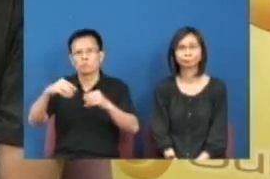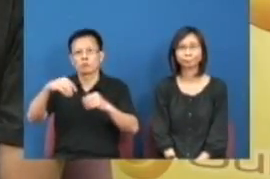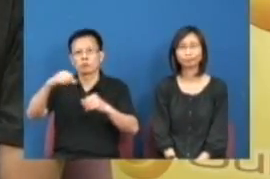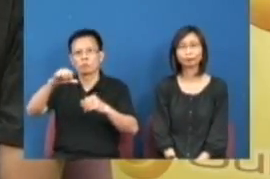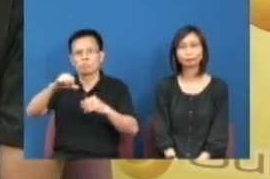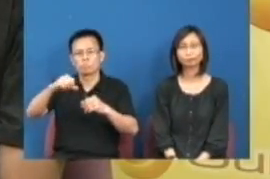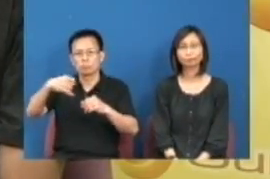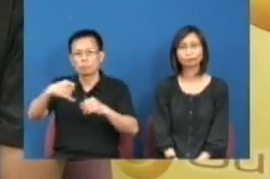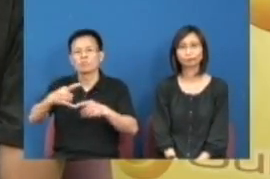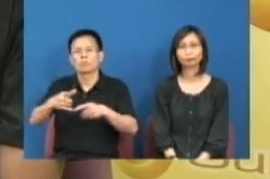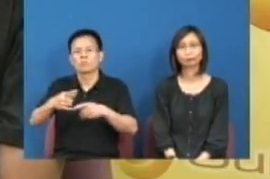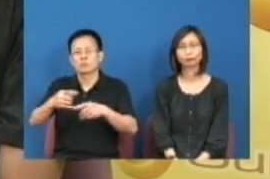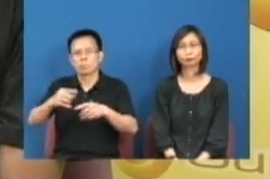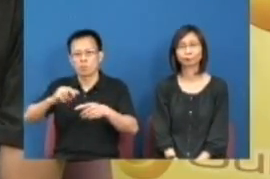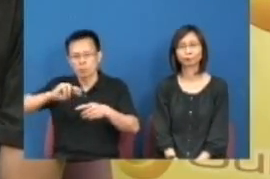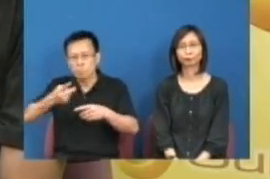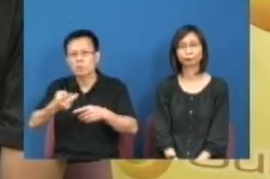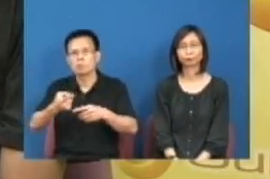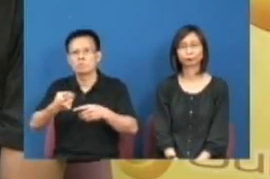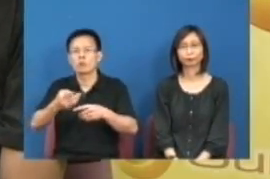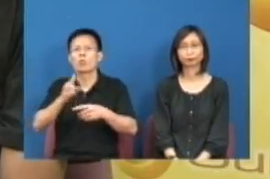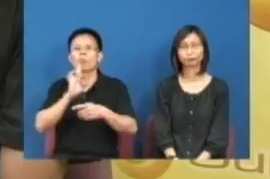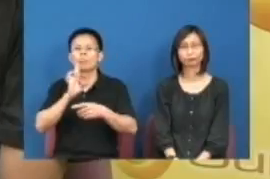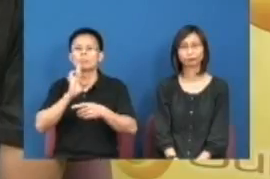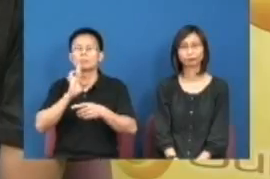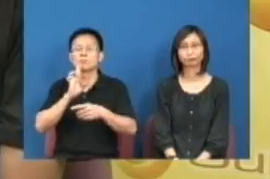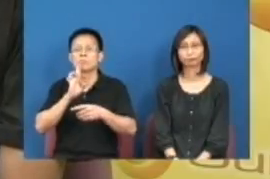個問題嘅，就是、類似